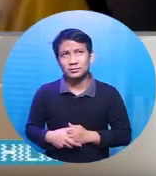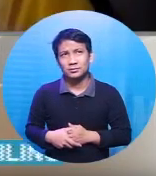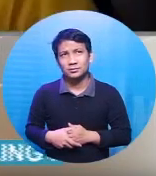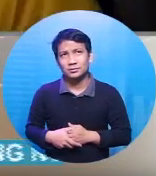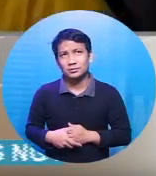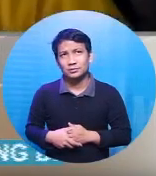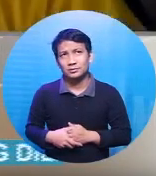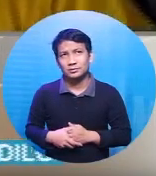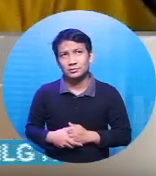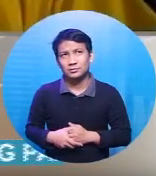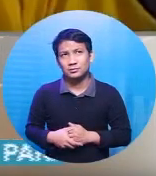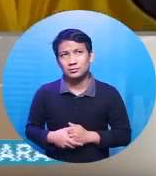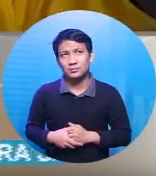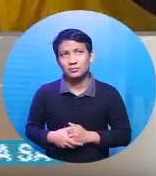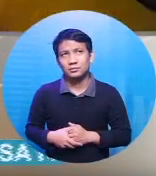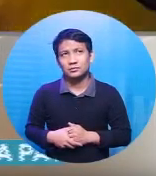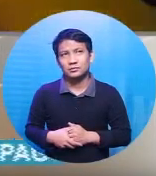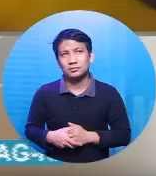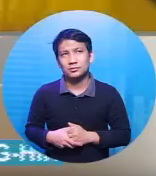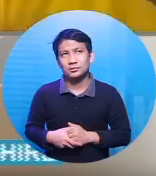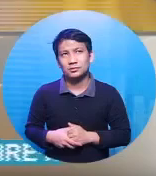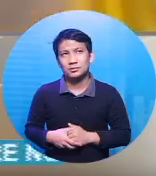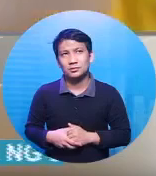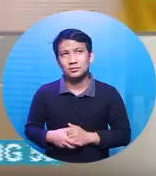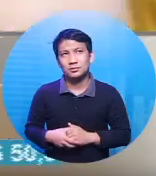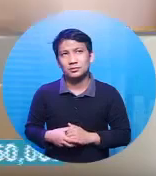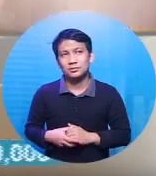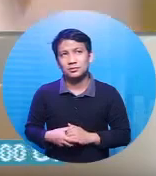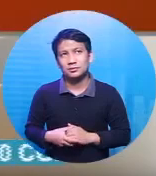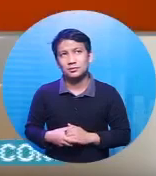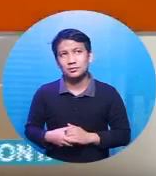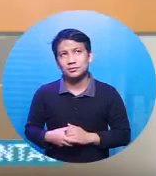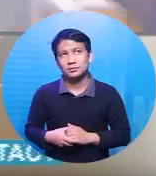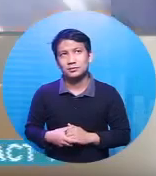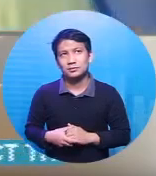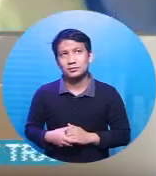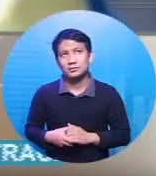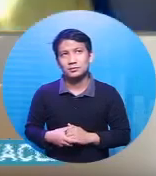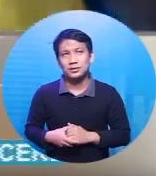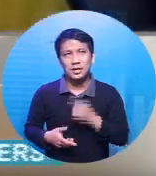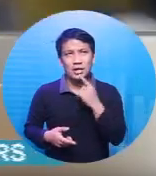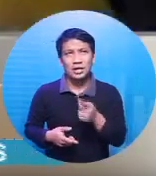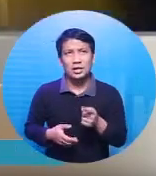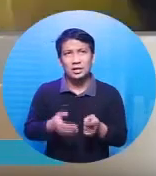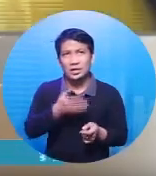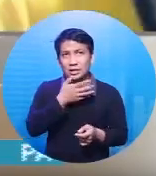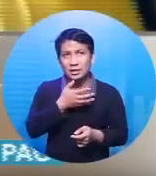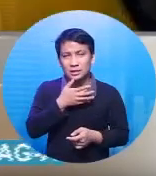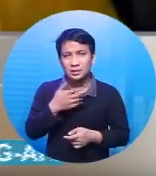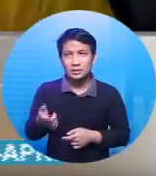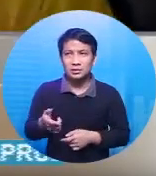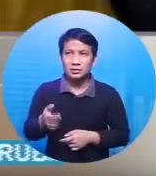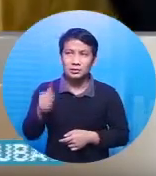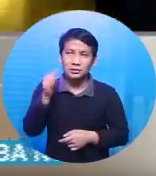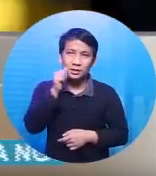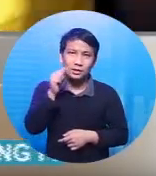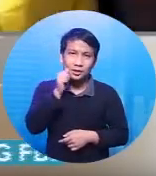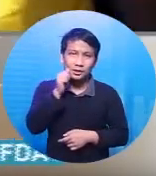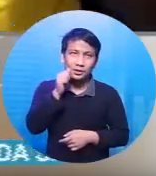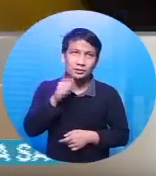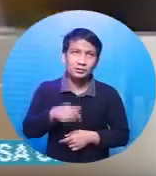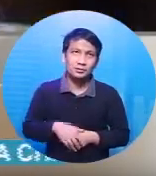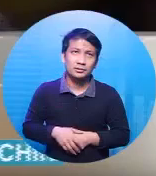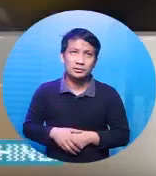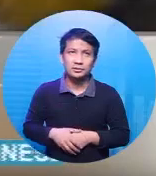natin. Sige. Pagbigyan natin, mama ni Jasmine. Nay, anong pangalan niyo po, Nay? Annalyn Bulan po.